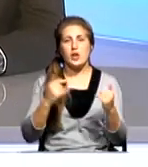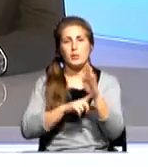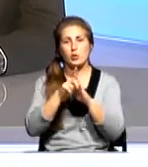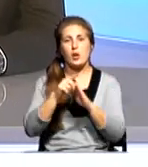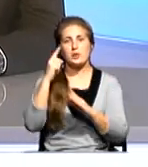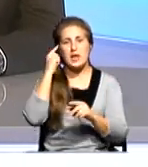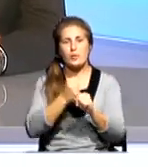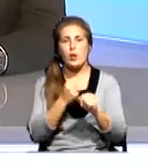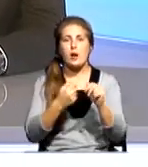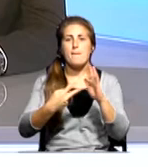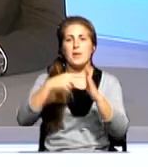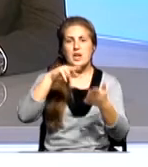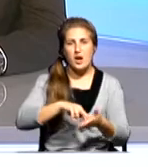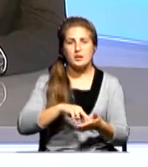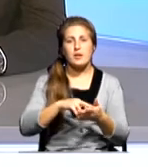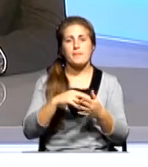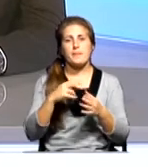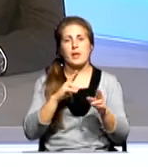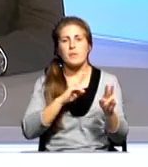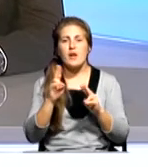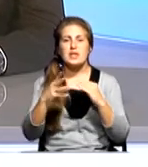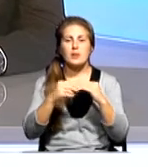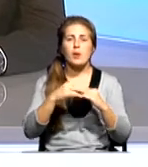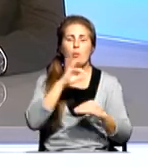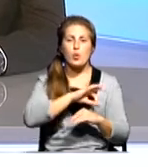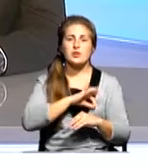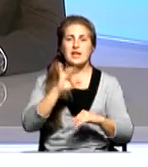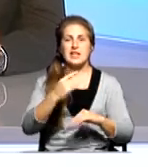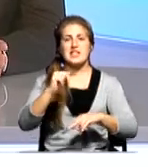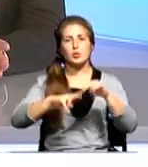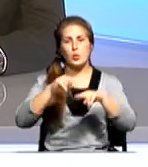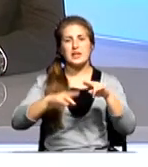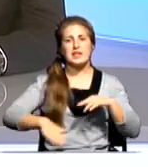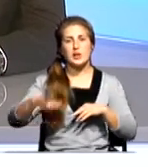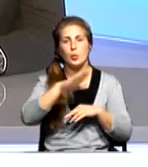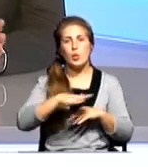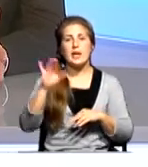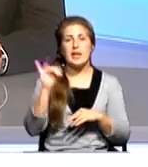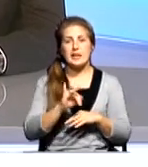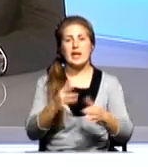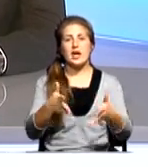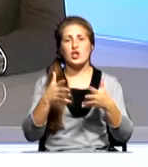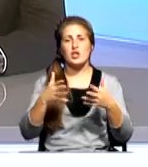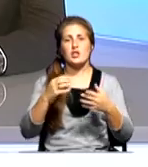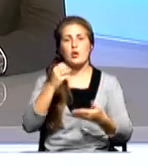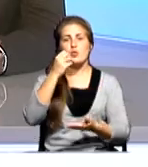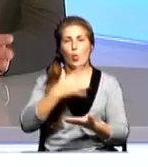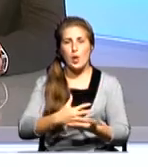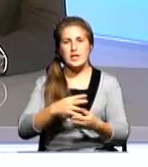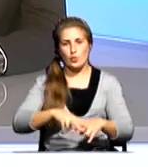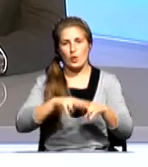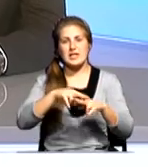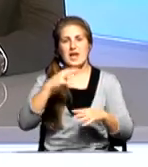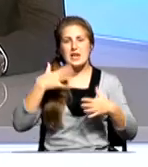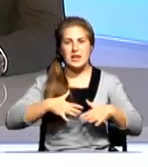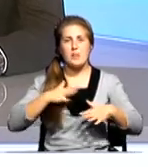нового генерального плана правил землепользования и застройки территории конечно столицы крыма столице